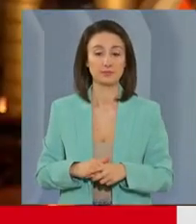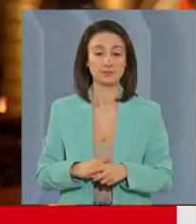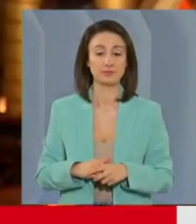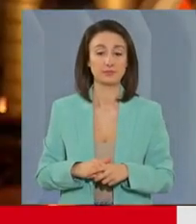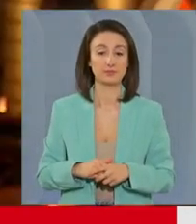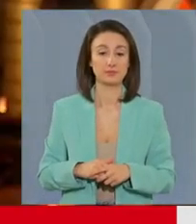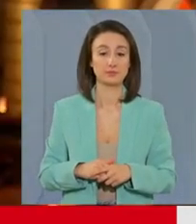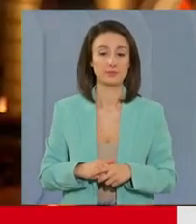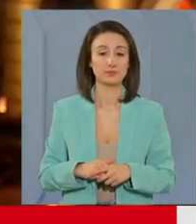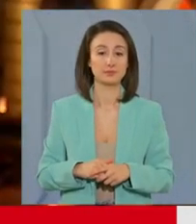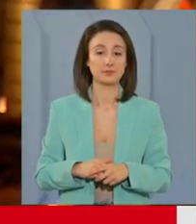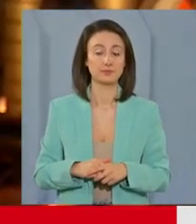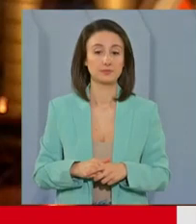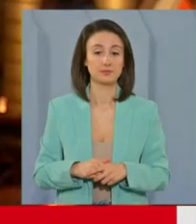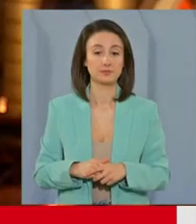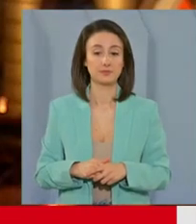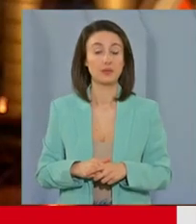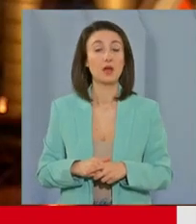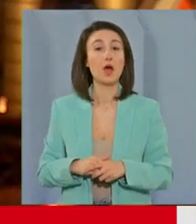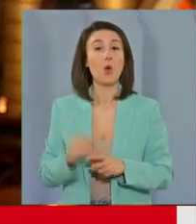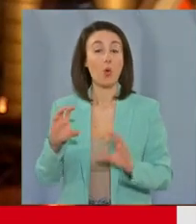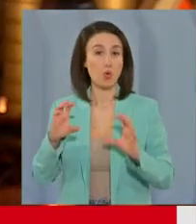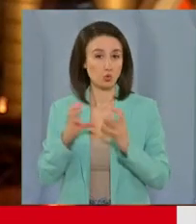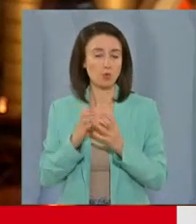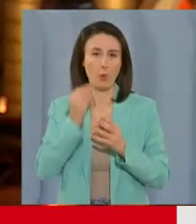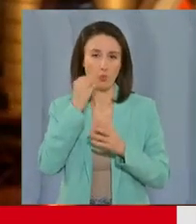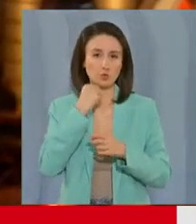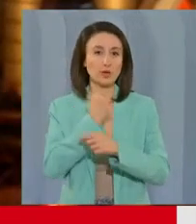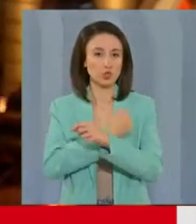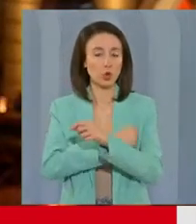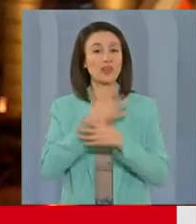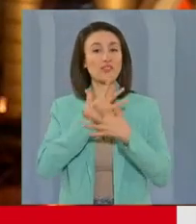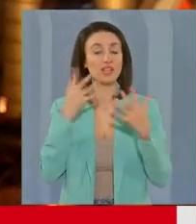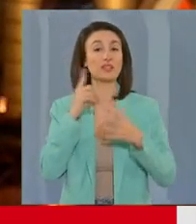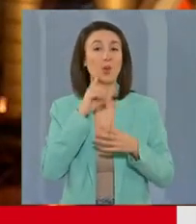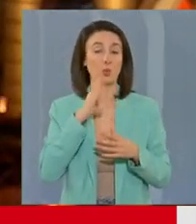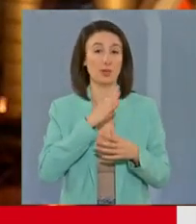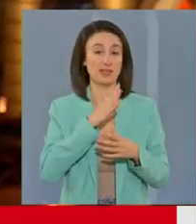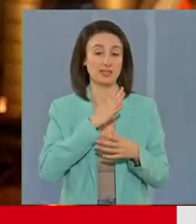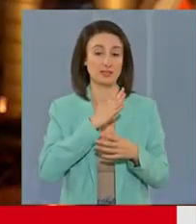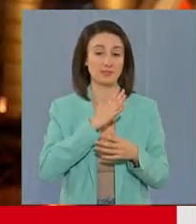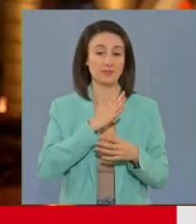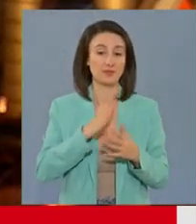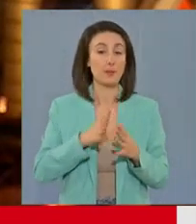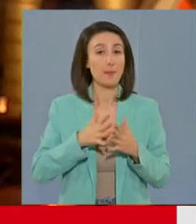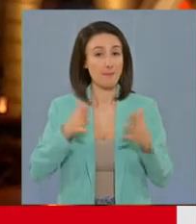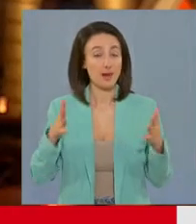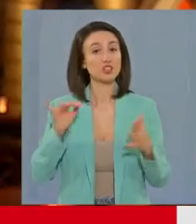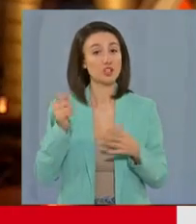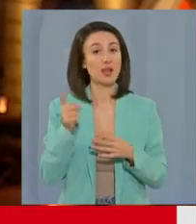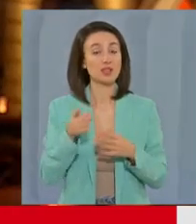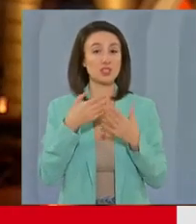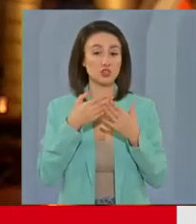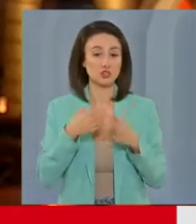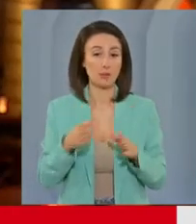specialiștii când în grupul respectiv se consumă droguri Evident există un risc un risc mai mare ca și el să